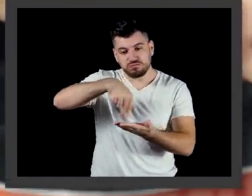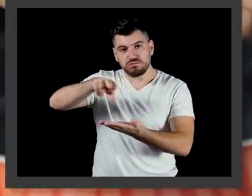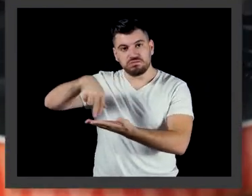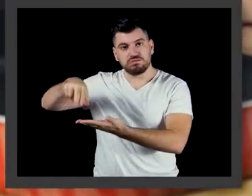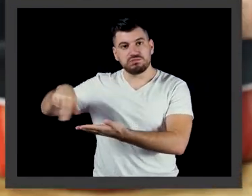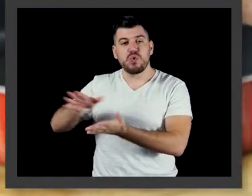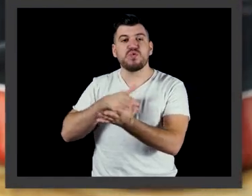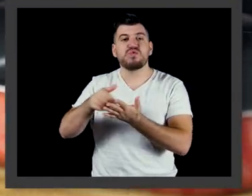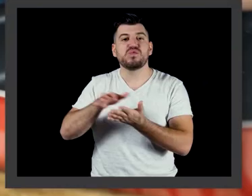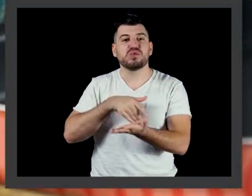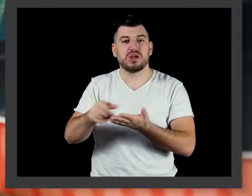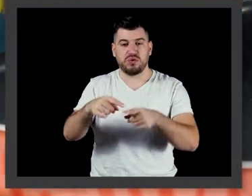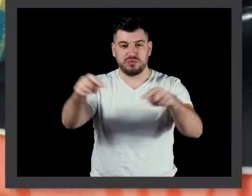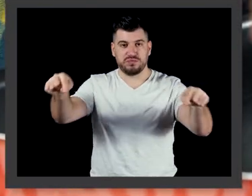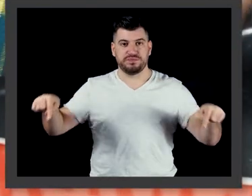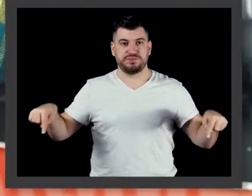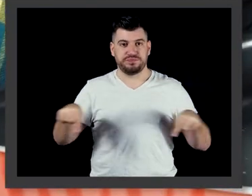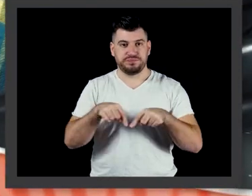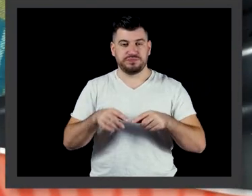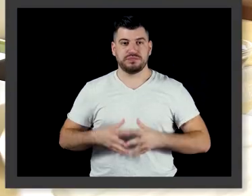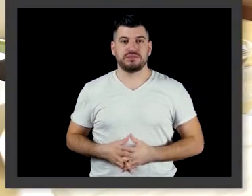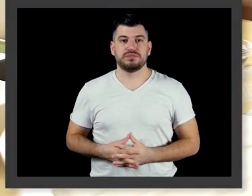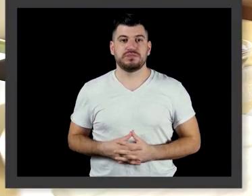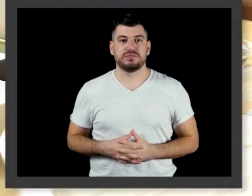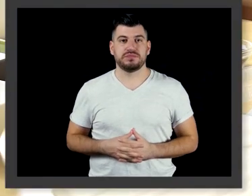με βούτυρο το ταψάκι μου.